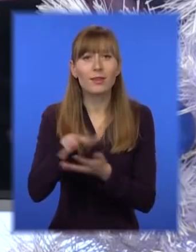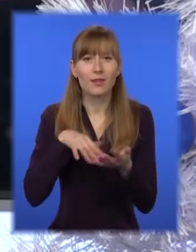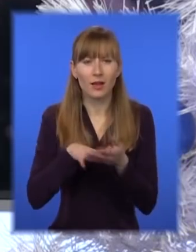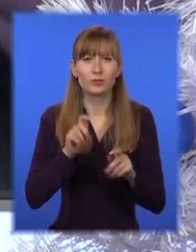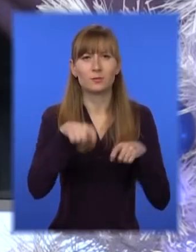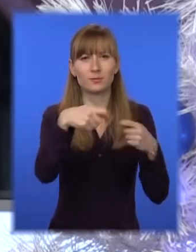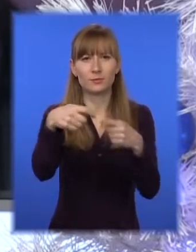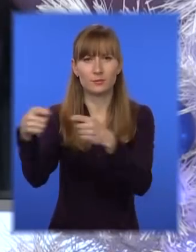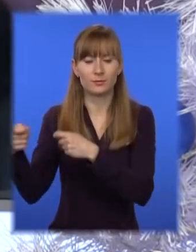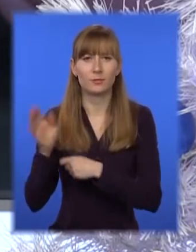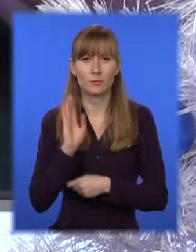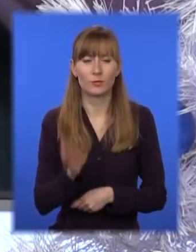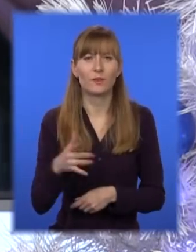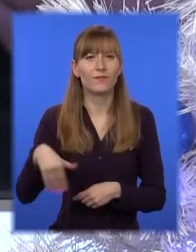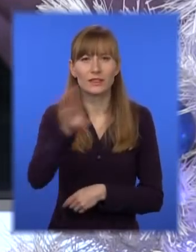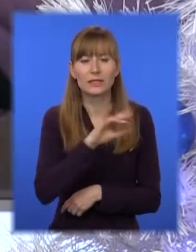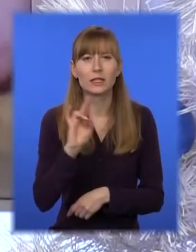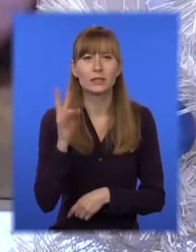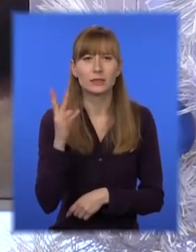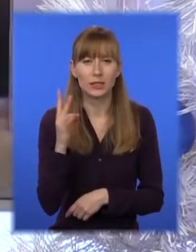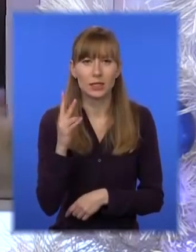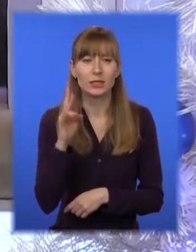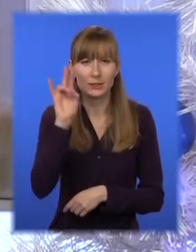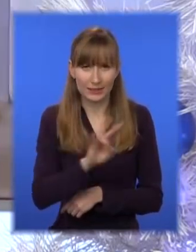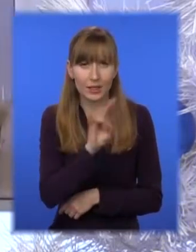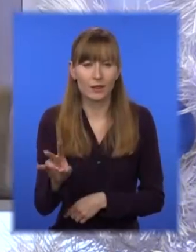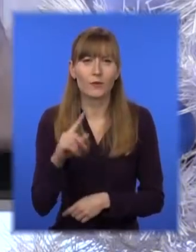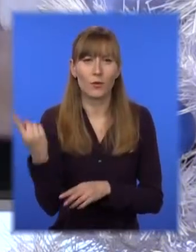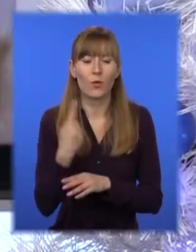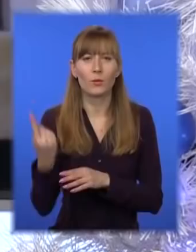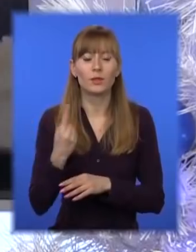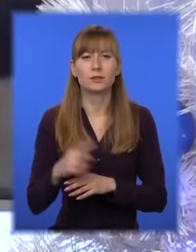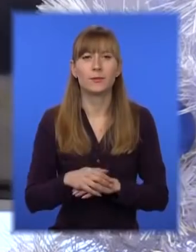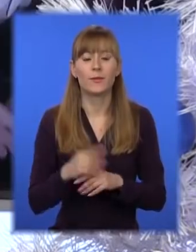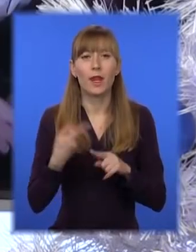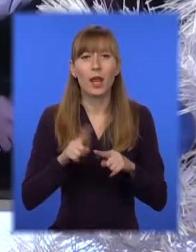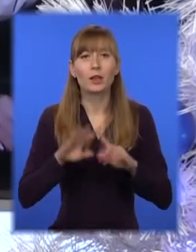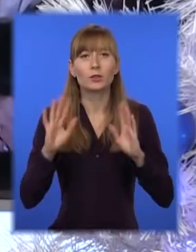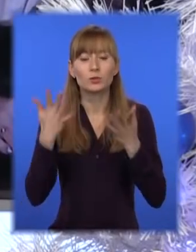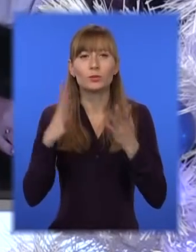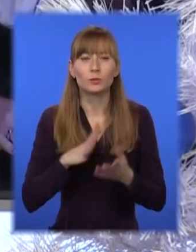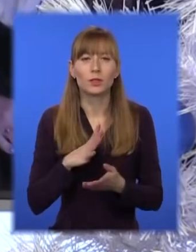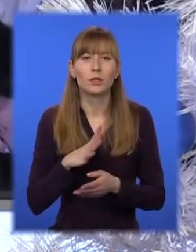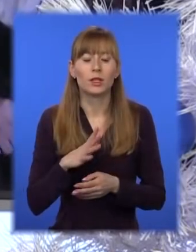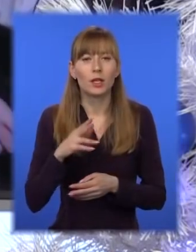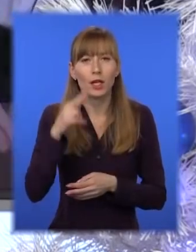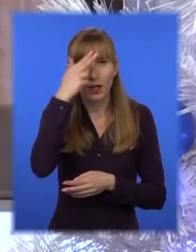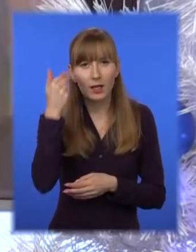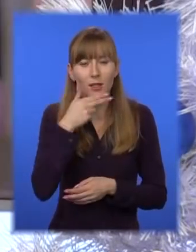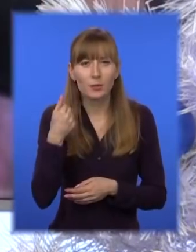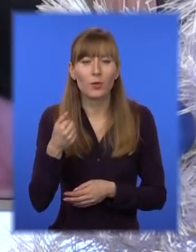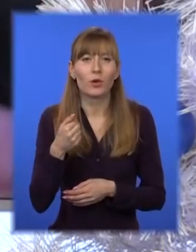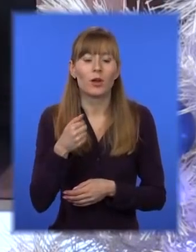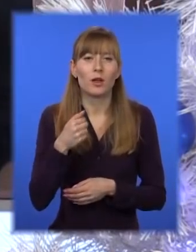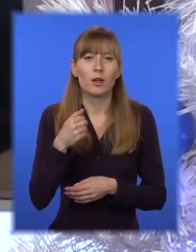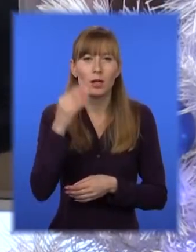чергу, розповсюдять священне вогнище по всіх церквах області. Дійство відбулося в Римо-католицькому храмі. Діти та